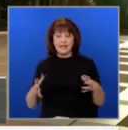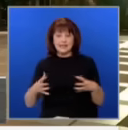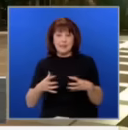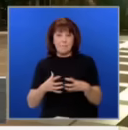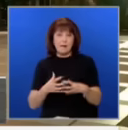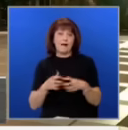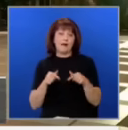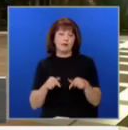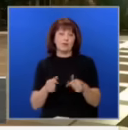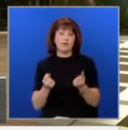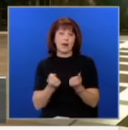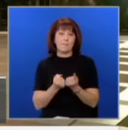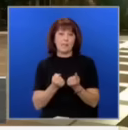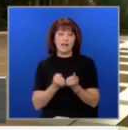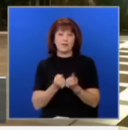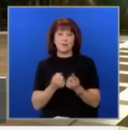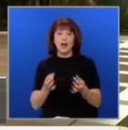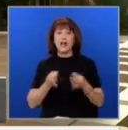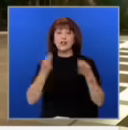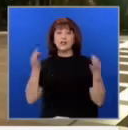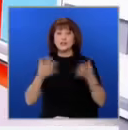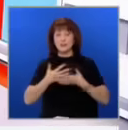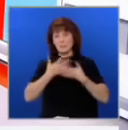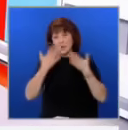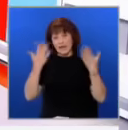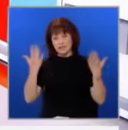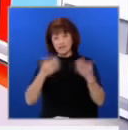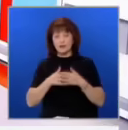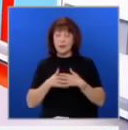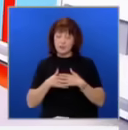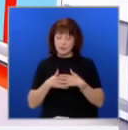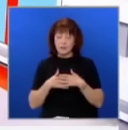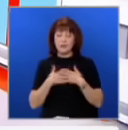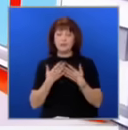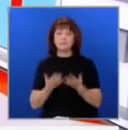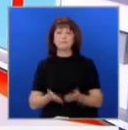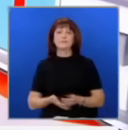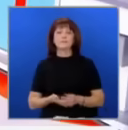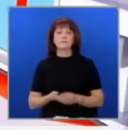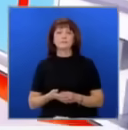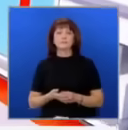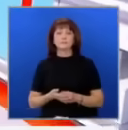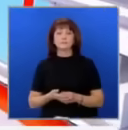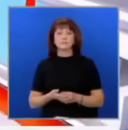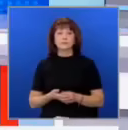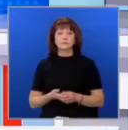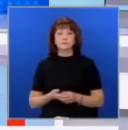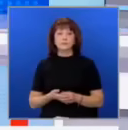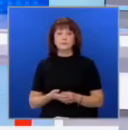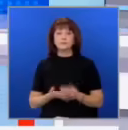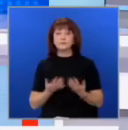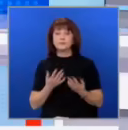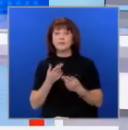това знаково място. Колеги, честит празник още веднъж. Благодаря ти и ще видим какво ще кажат в ефира на БНТ,